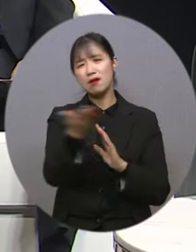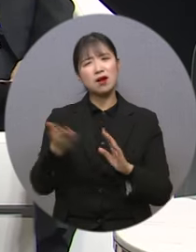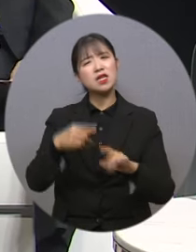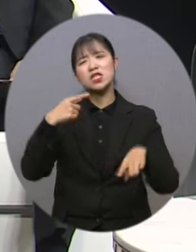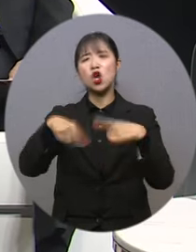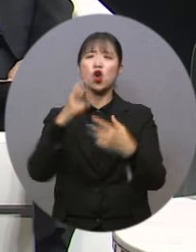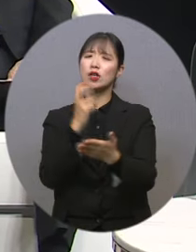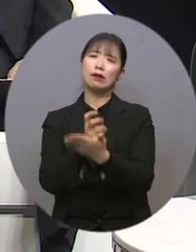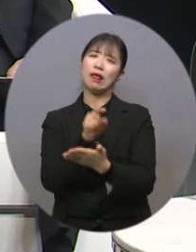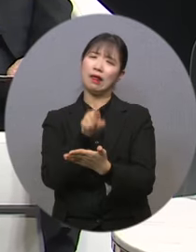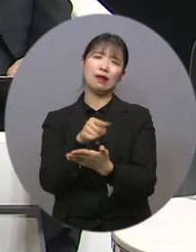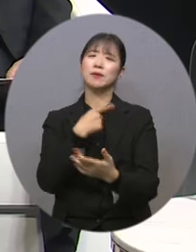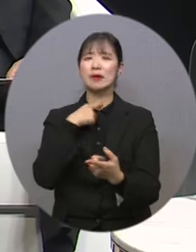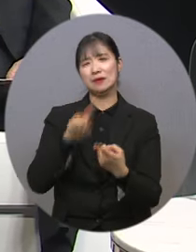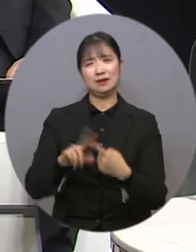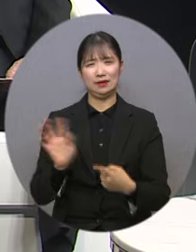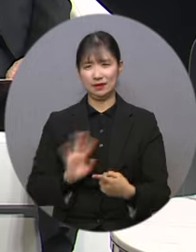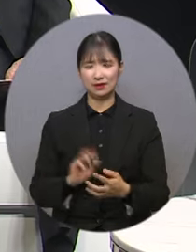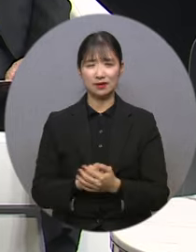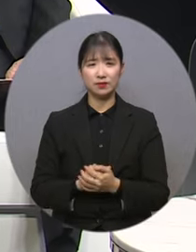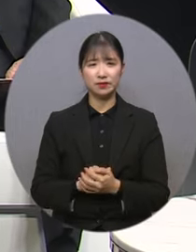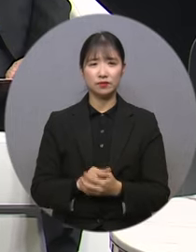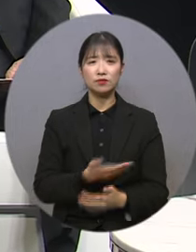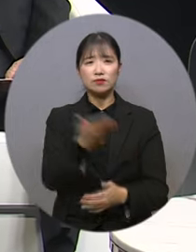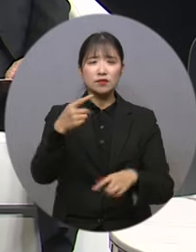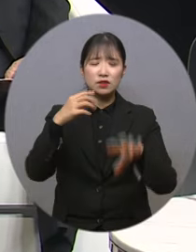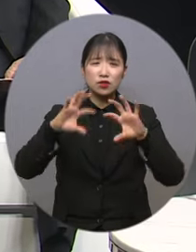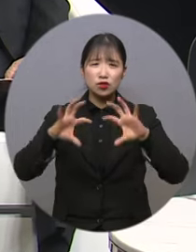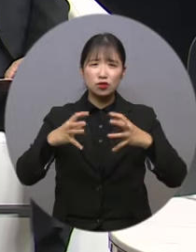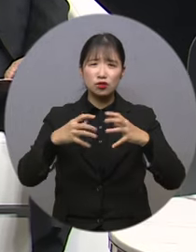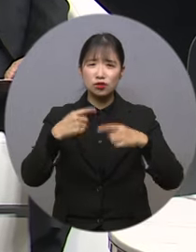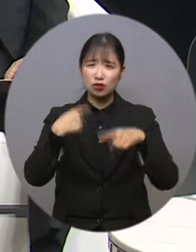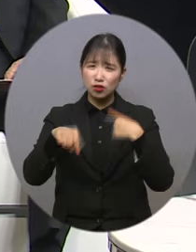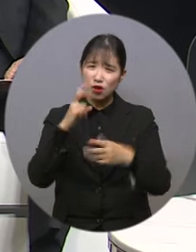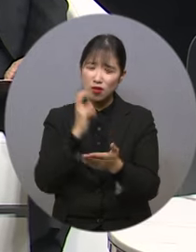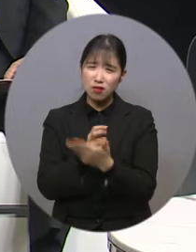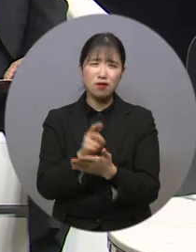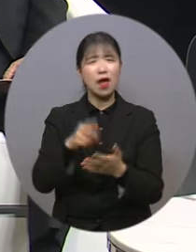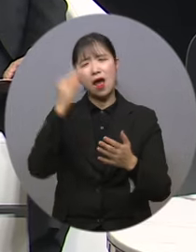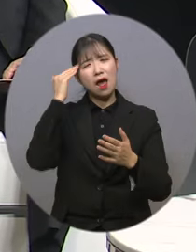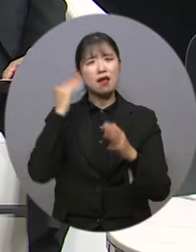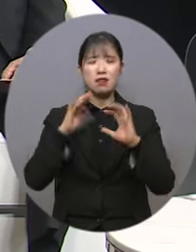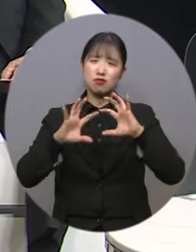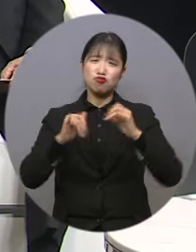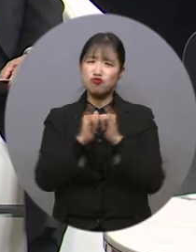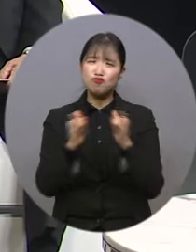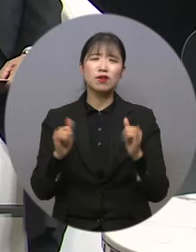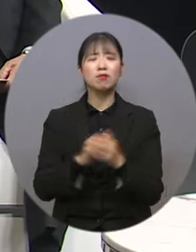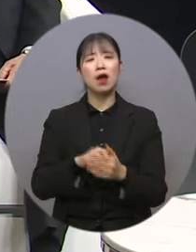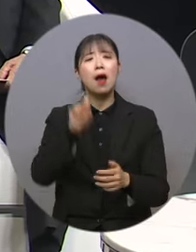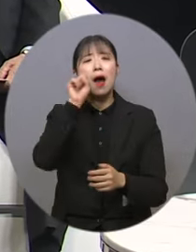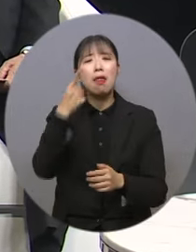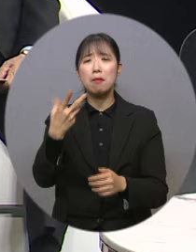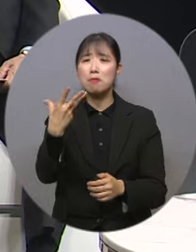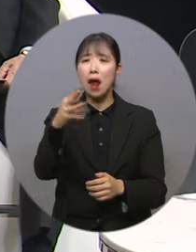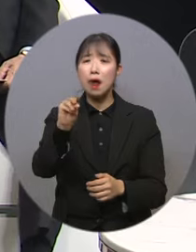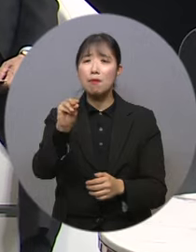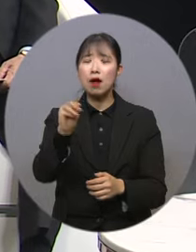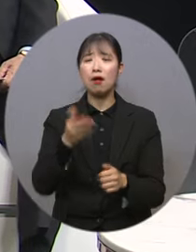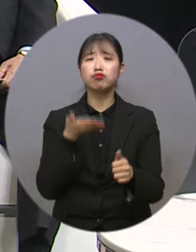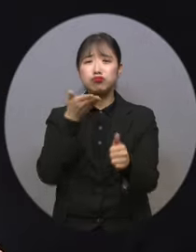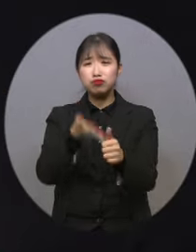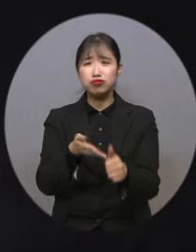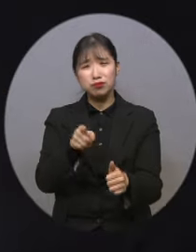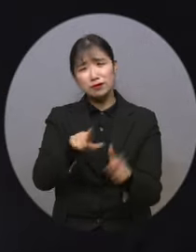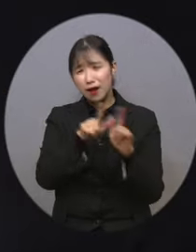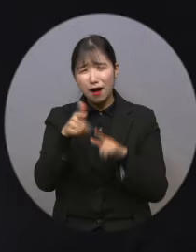안들어 정책이 그들의 정책이 국민이 살 수 없는 점쟁이 야 월 8만원 좋아지고 못 살아요 그게